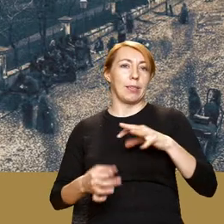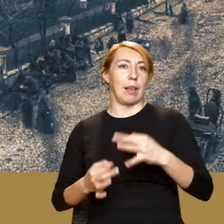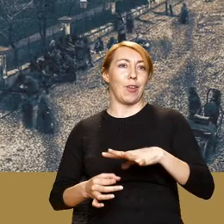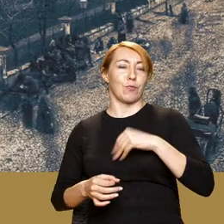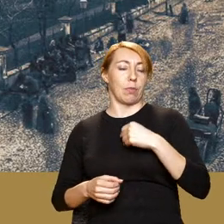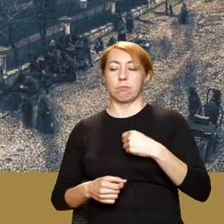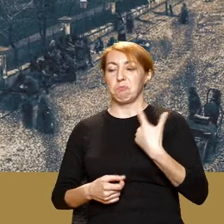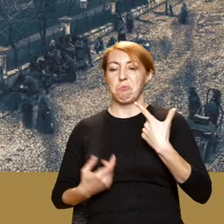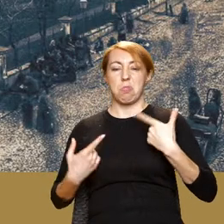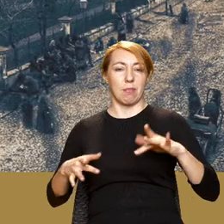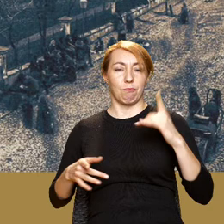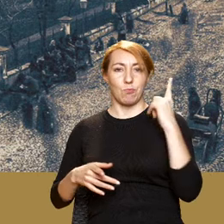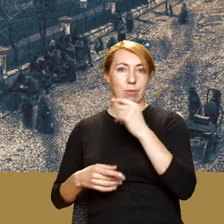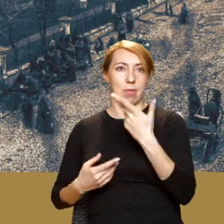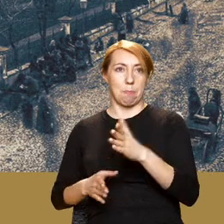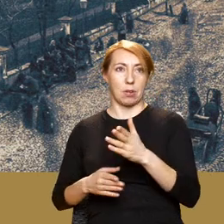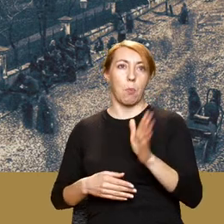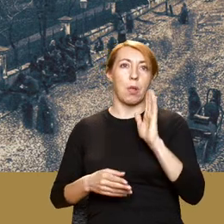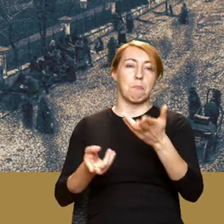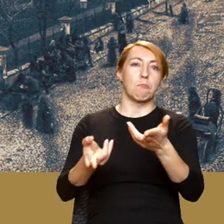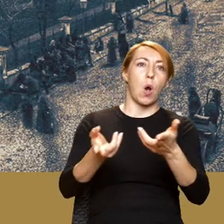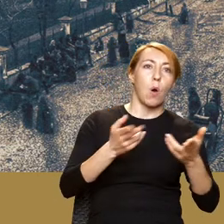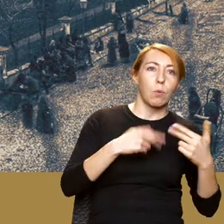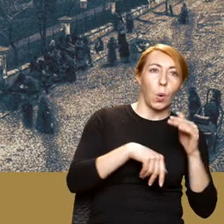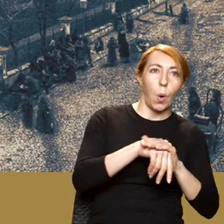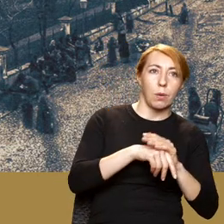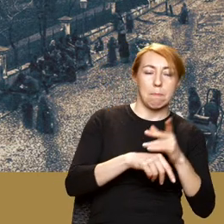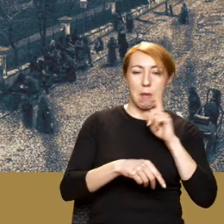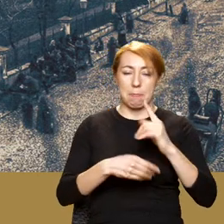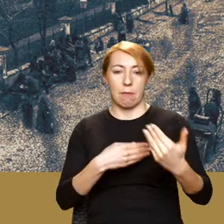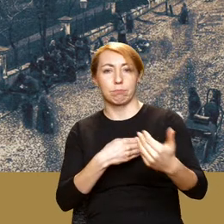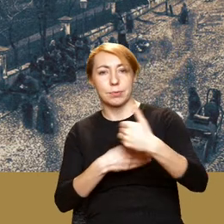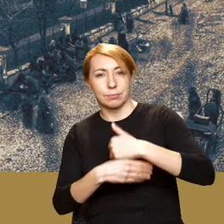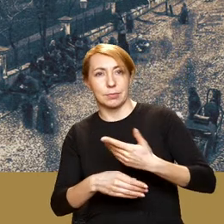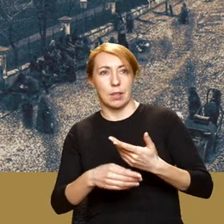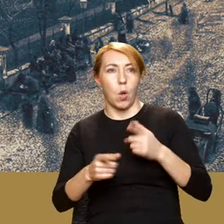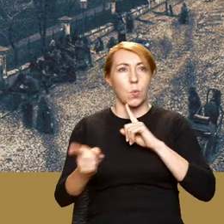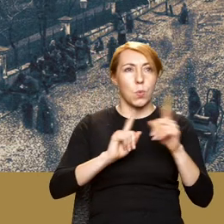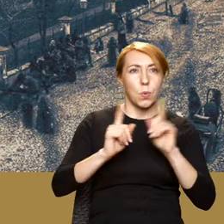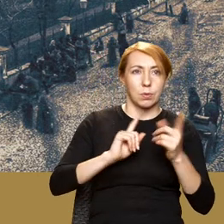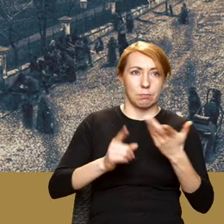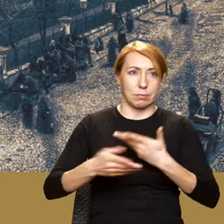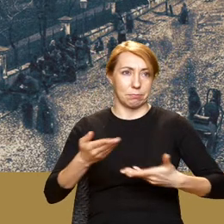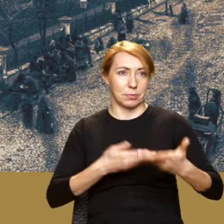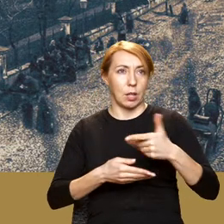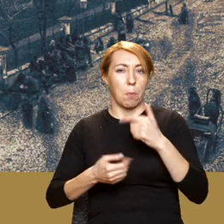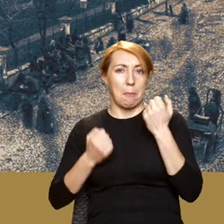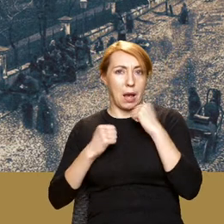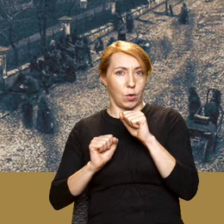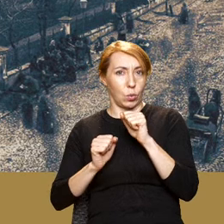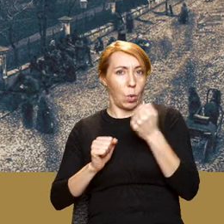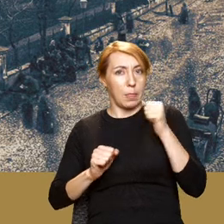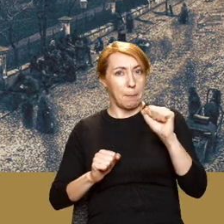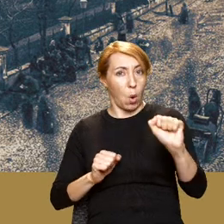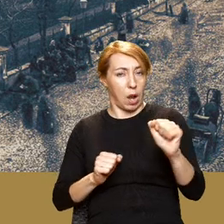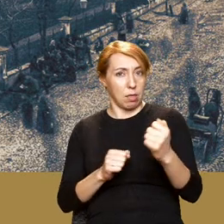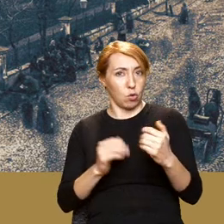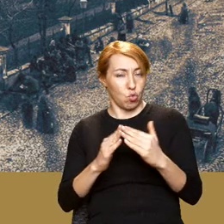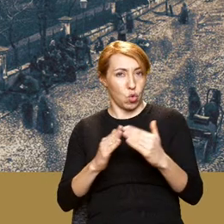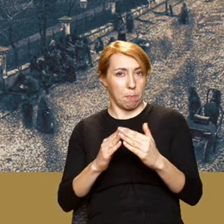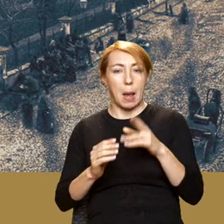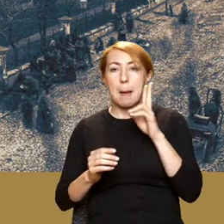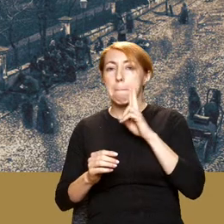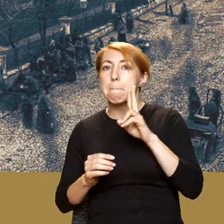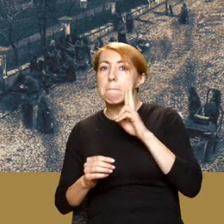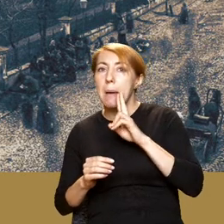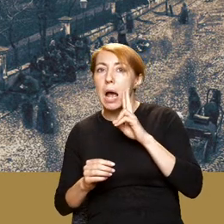i potem wracają, koledzy przychodzą, matka przychodzi, rozmawiają. To jest bardzo demokratyczny też dom. Bo matka z